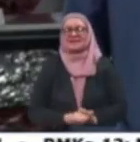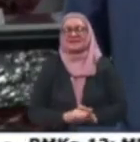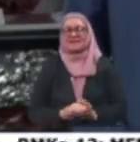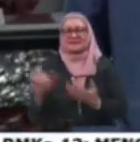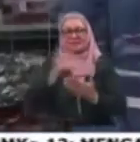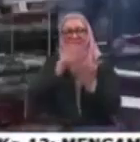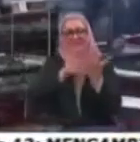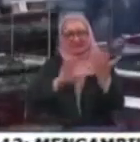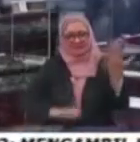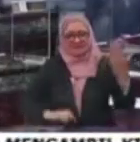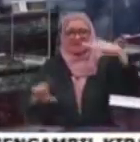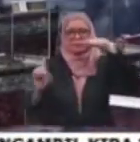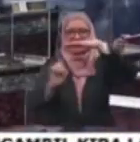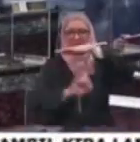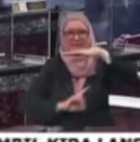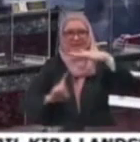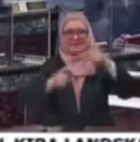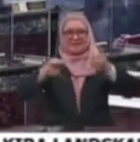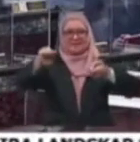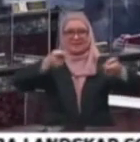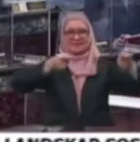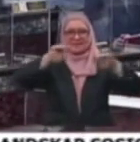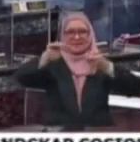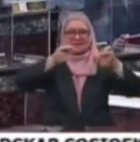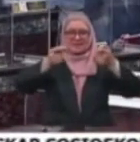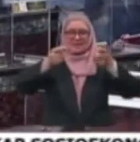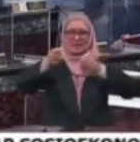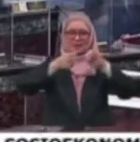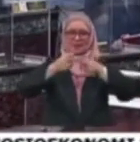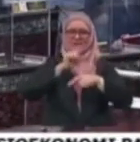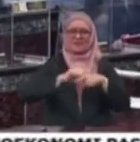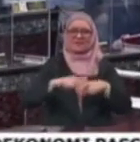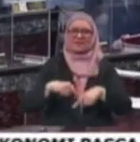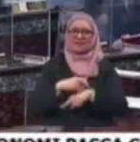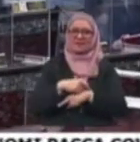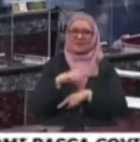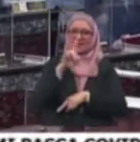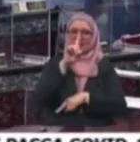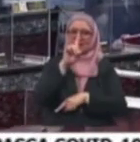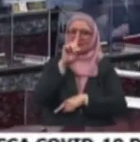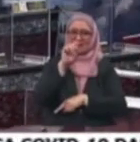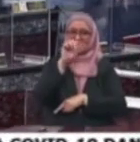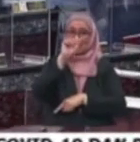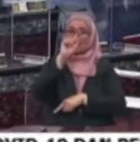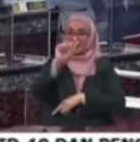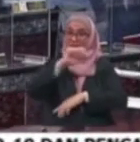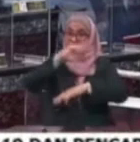Rangka dasar tadbir urus data nasional akan dibangunkan untuk menggalakkan